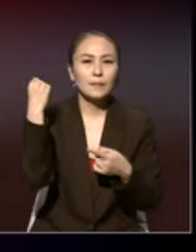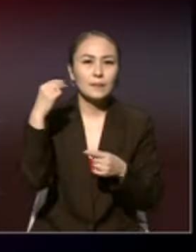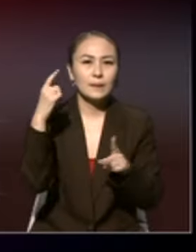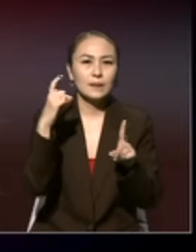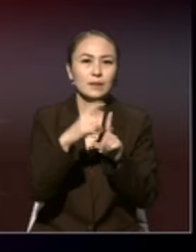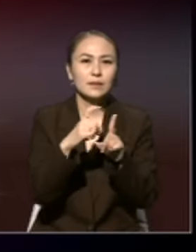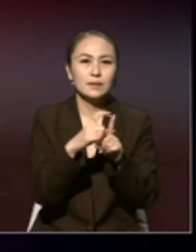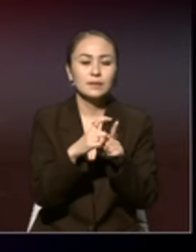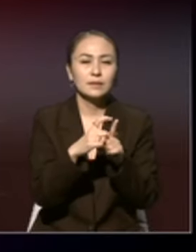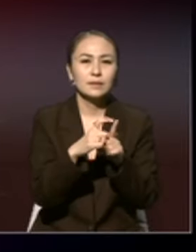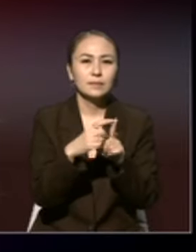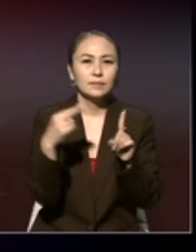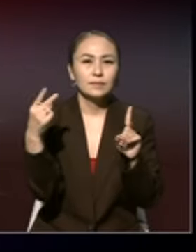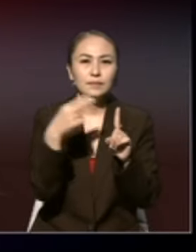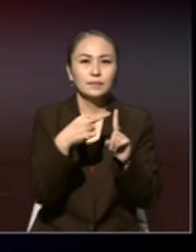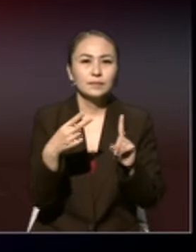президентіміздің